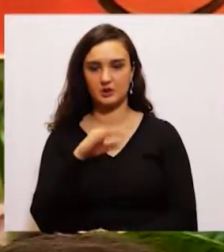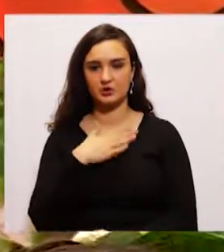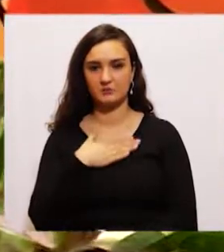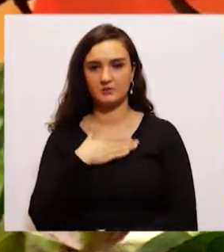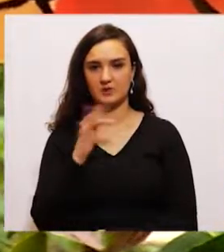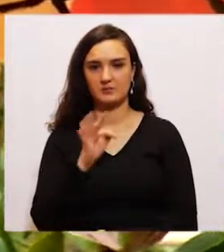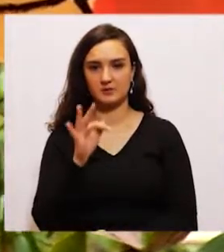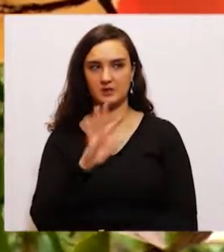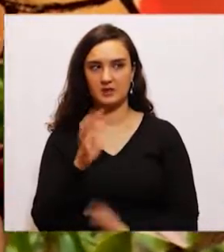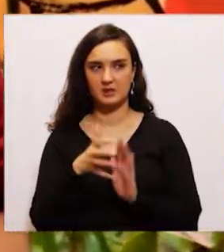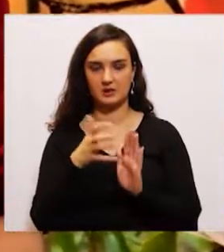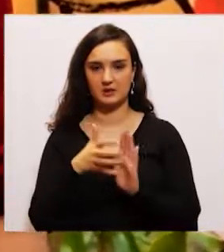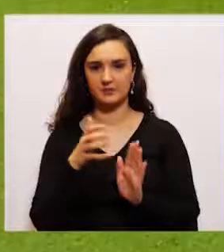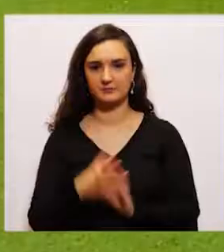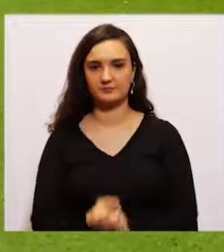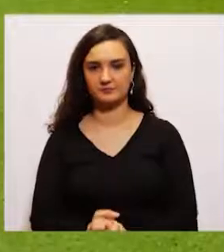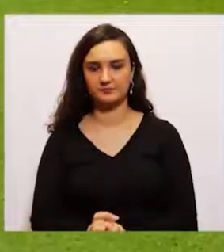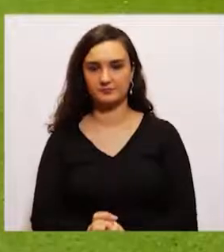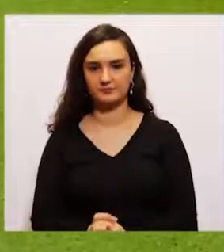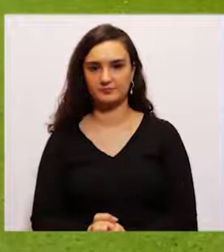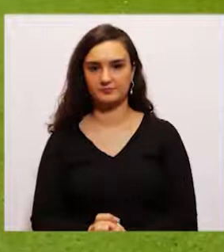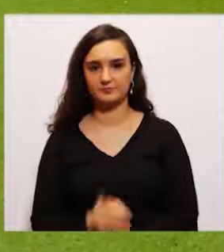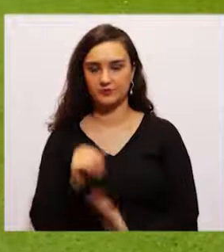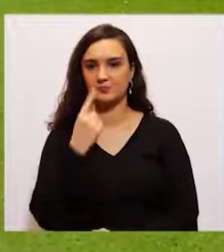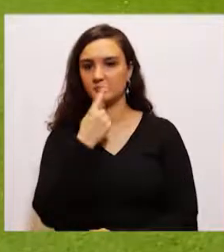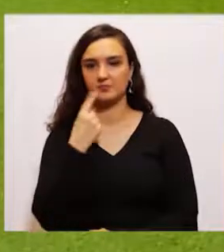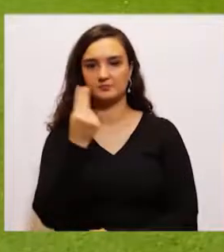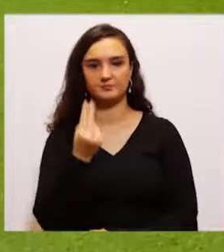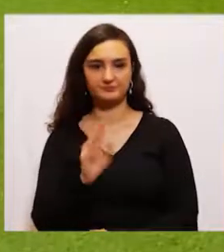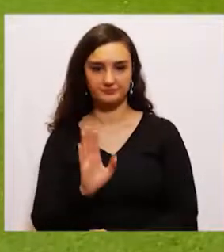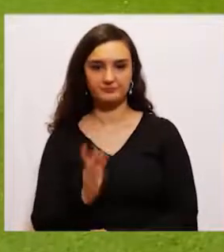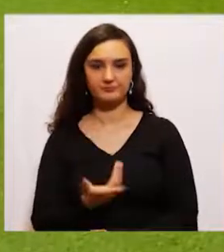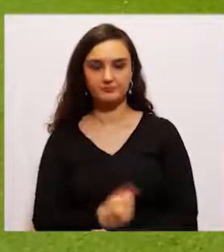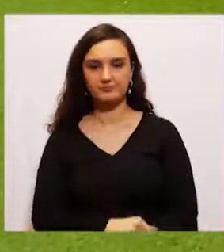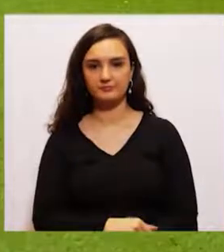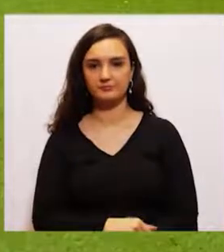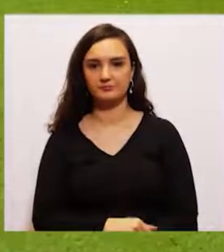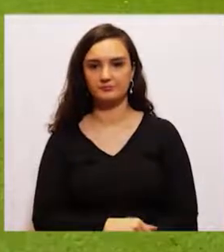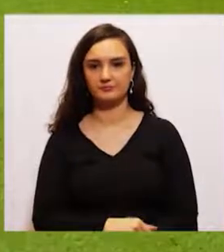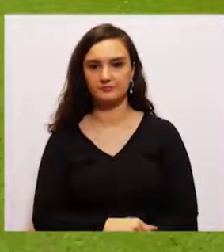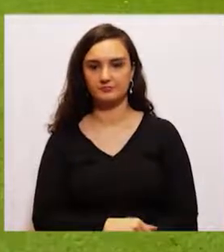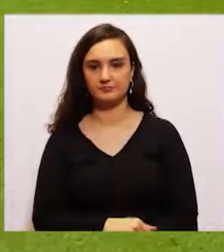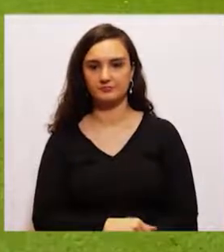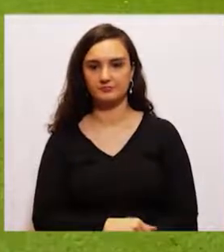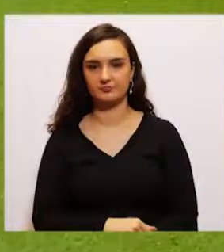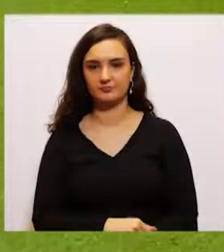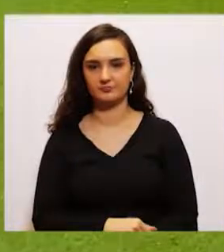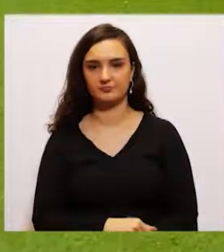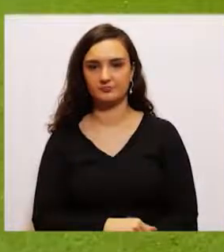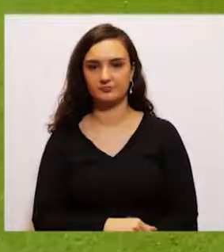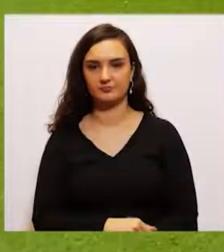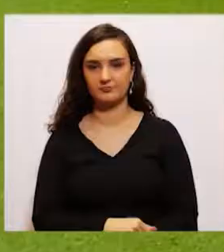ჩემთვის არაფერი არ აკლია შეიძლება არცფერი დავხატოთ ისეთ ლაბას თვალებს პარკშია გასერნებელი